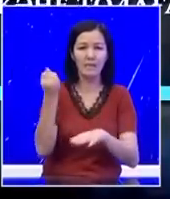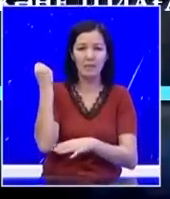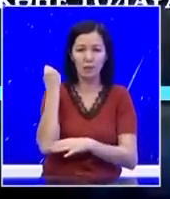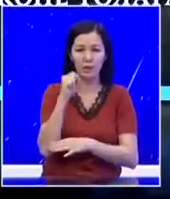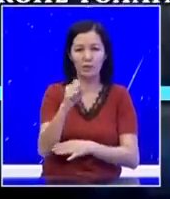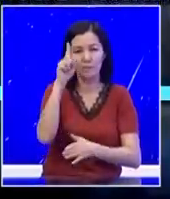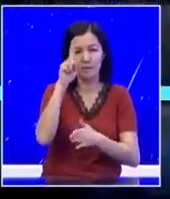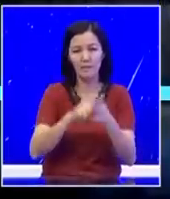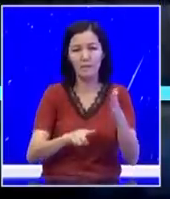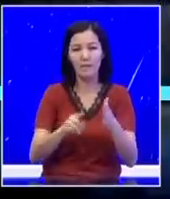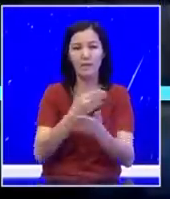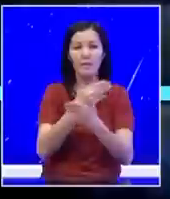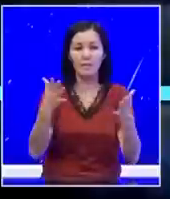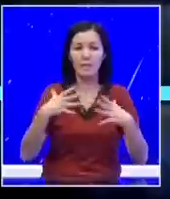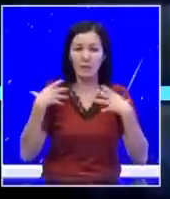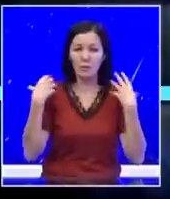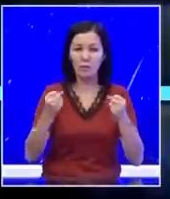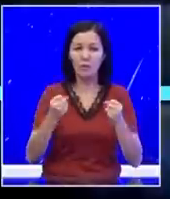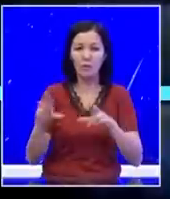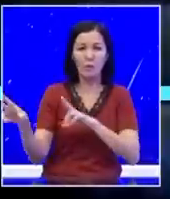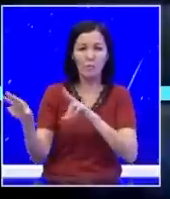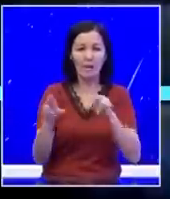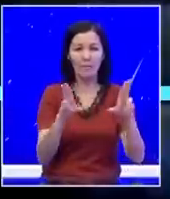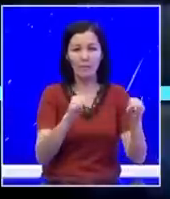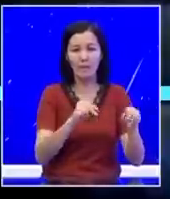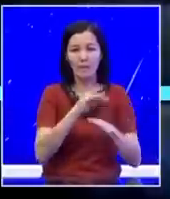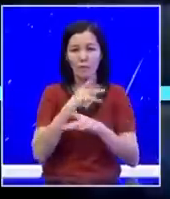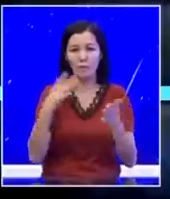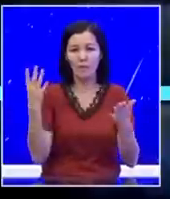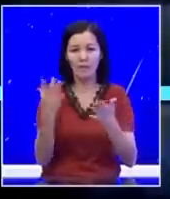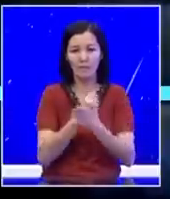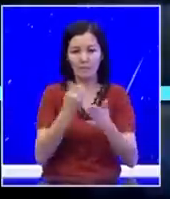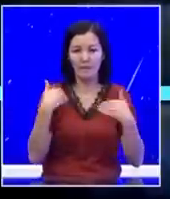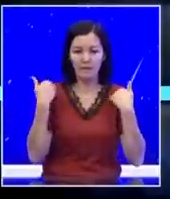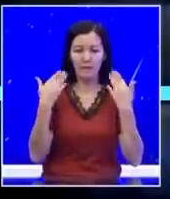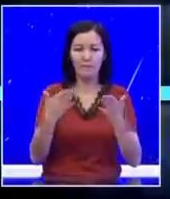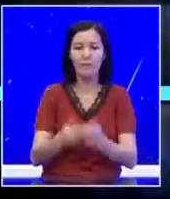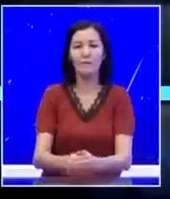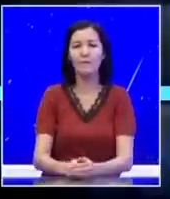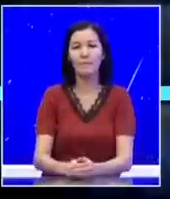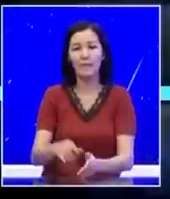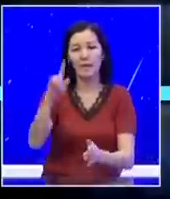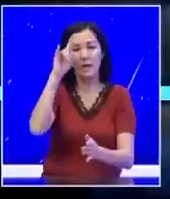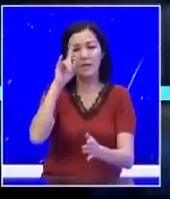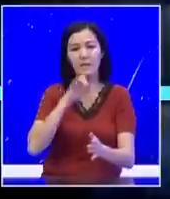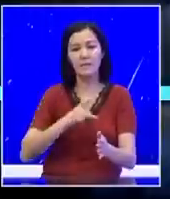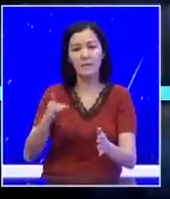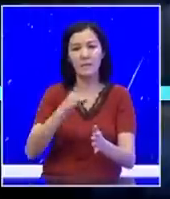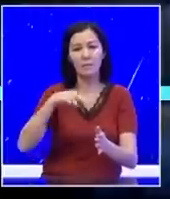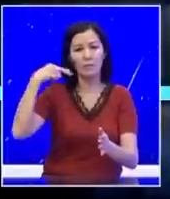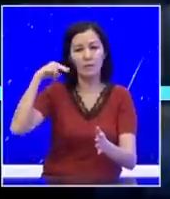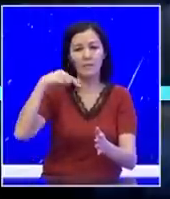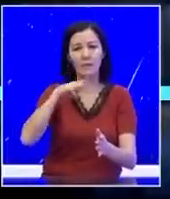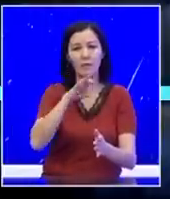абыроймен өтеміз деп сенемін. Сіздерге зор денсаулық, бақ береке және толағай табыс тілеймін. Қазақстан Республикасының